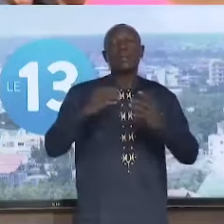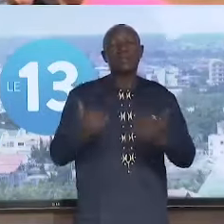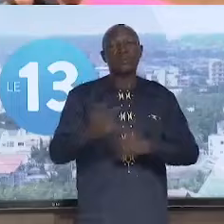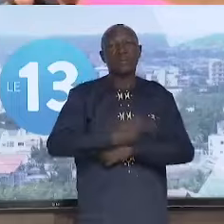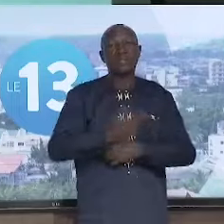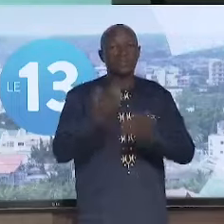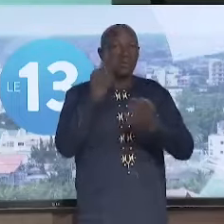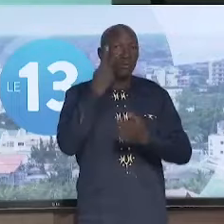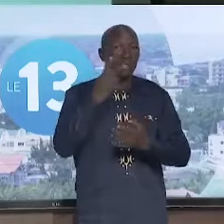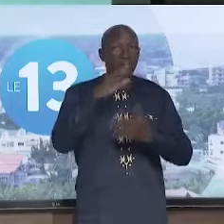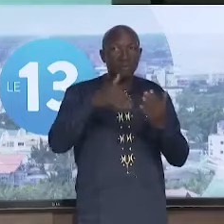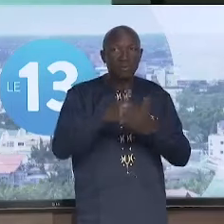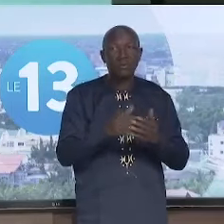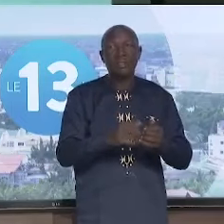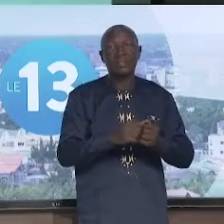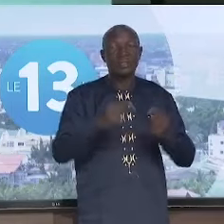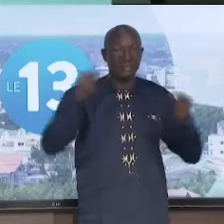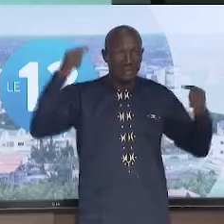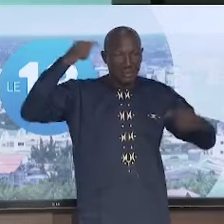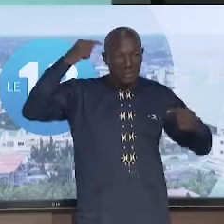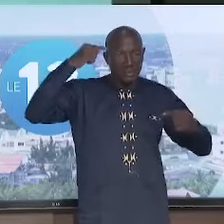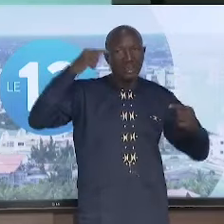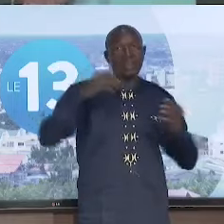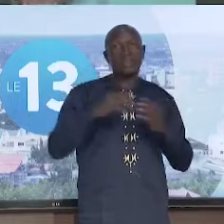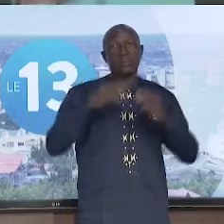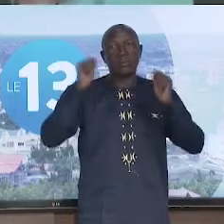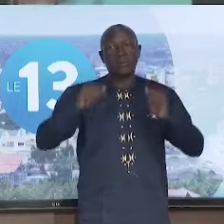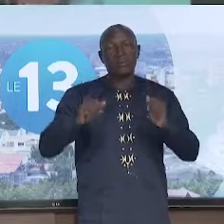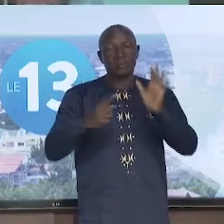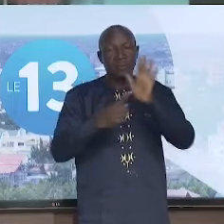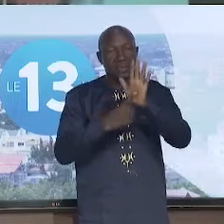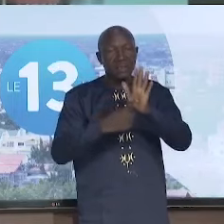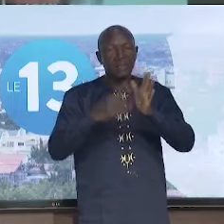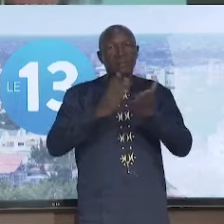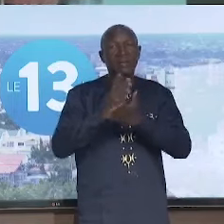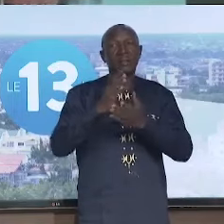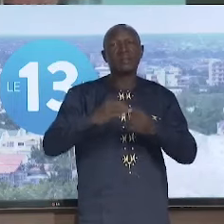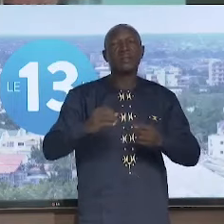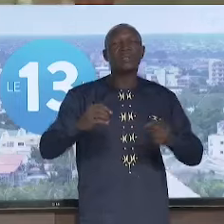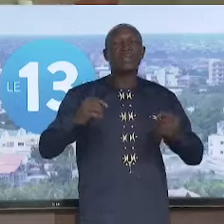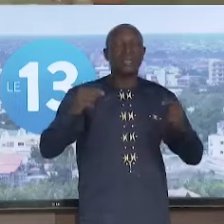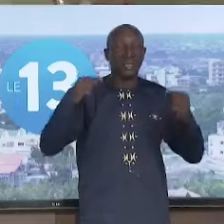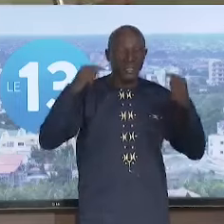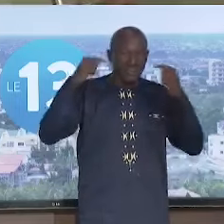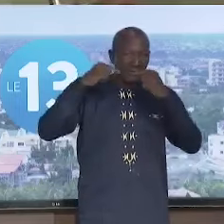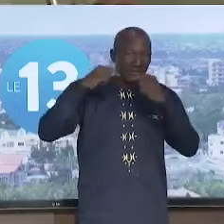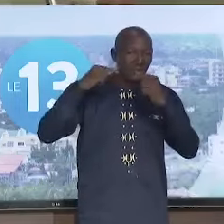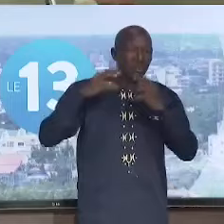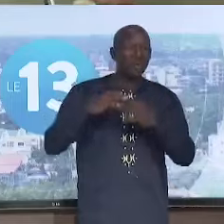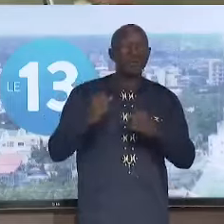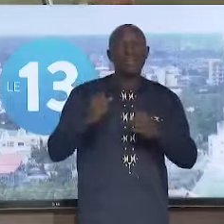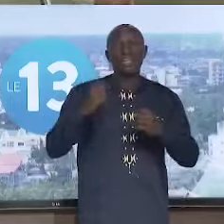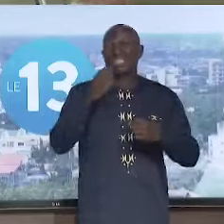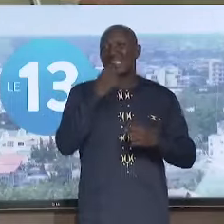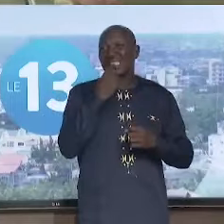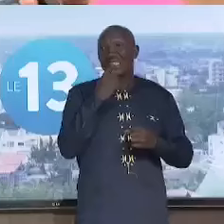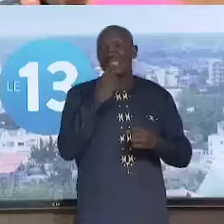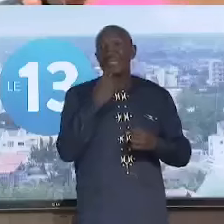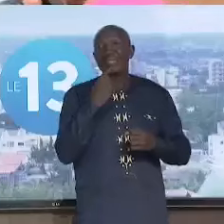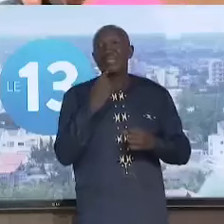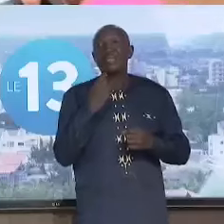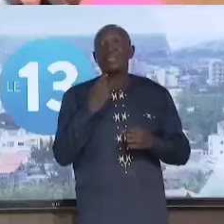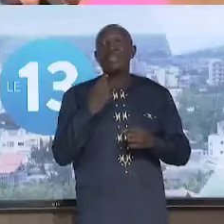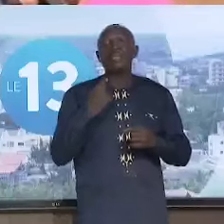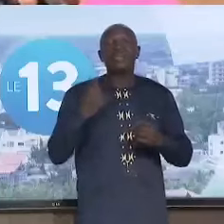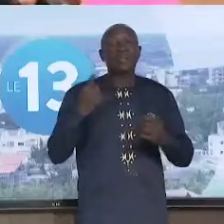affections qui peuvent se présenter par une infection banale de la dent, affecter le visage, le cou